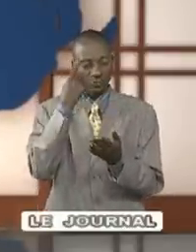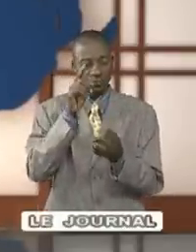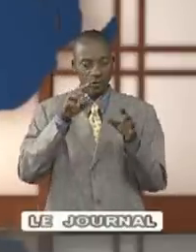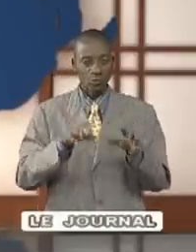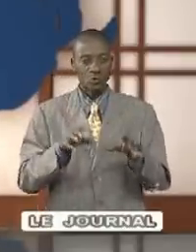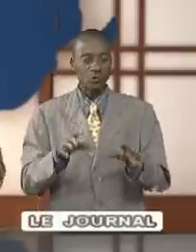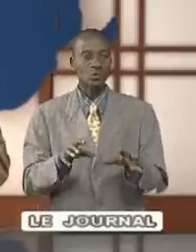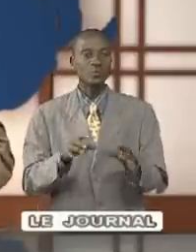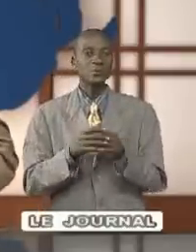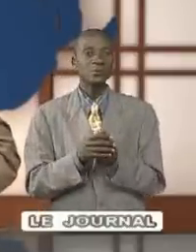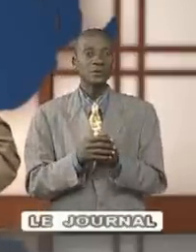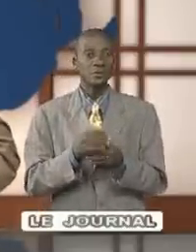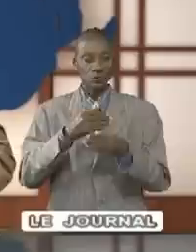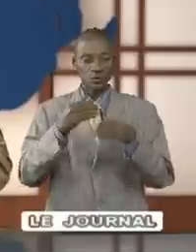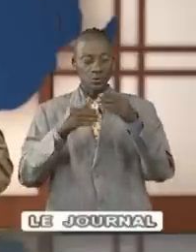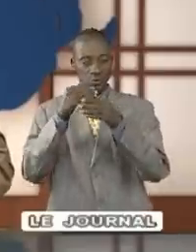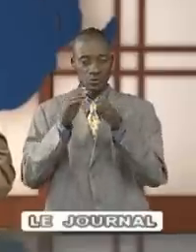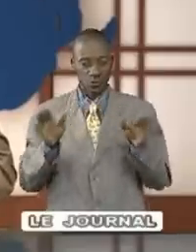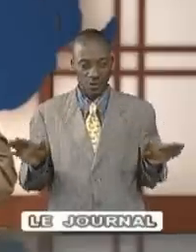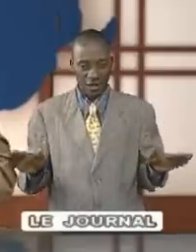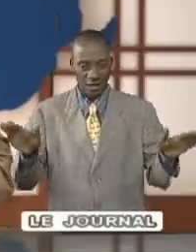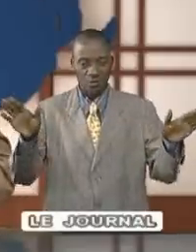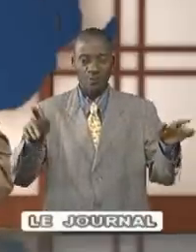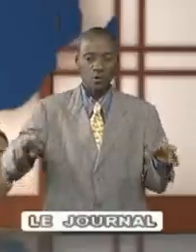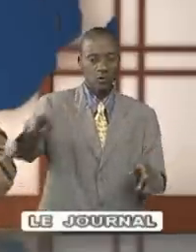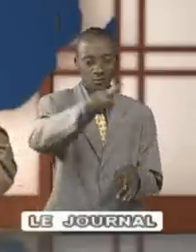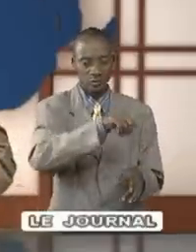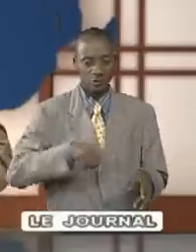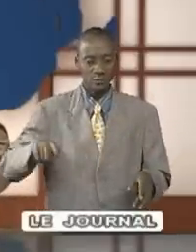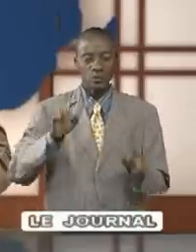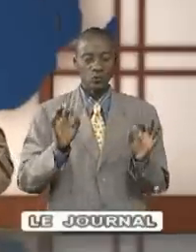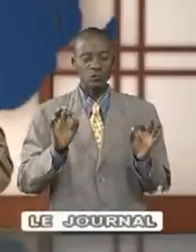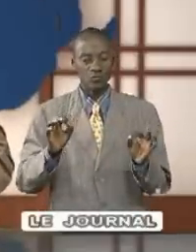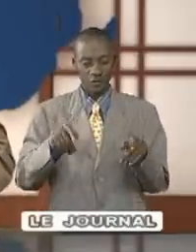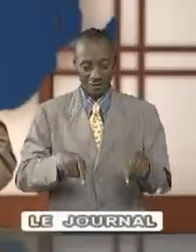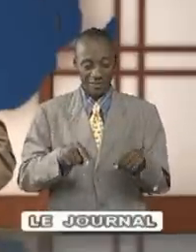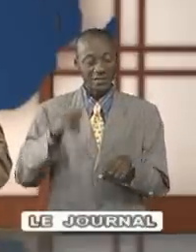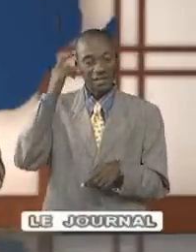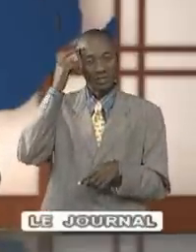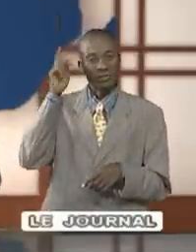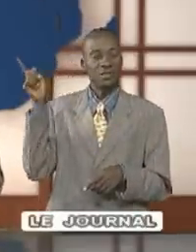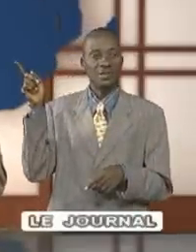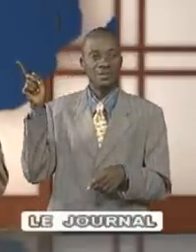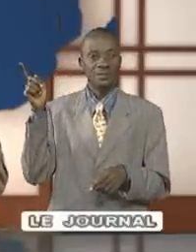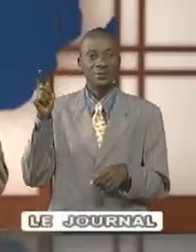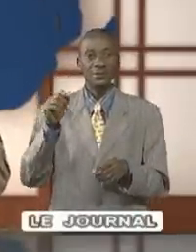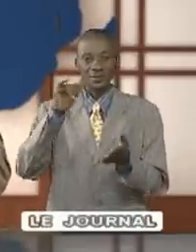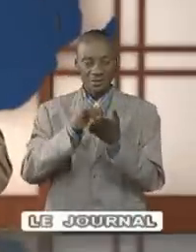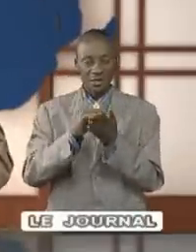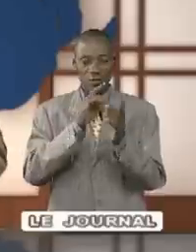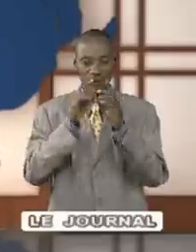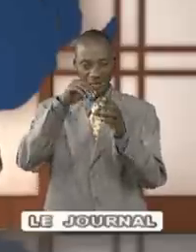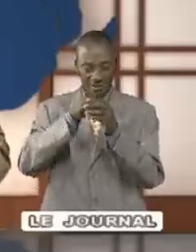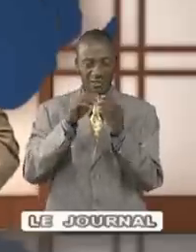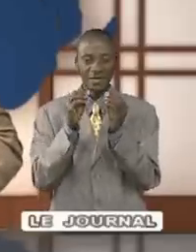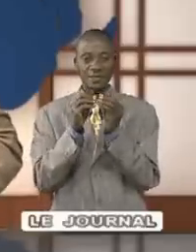la construction d'une aérogare moderne à l'aéroport international d'Ndjili était en toile de fond de la rencontre du chef du gouvernement avec